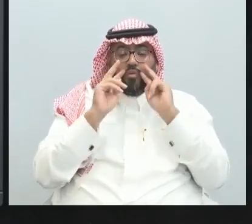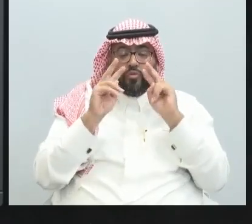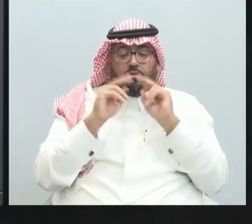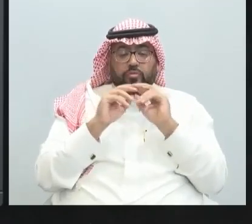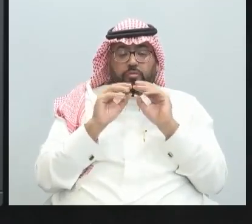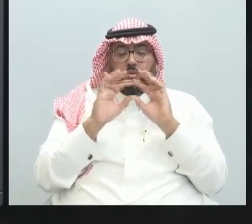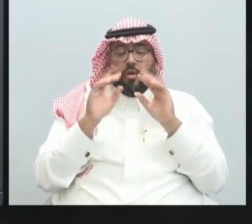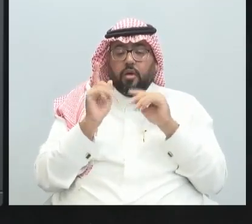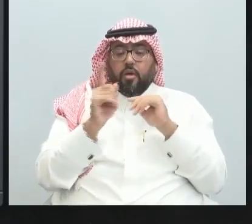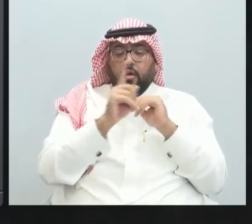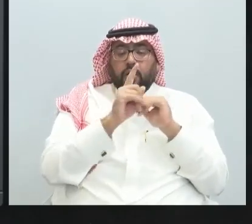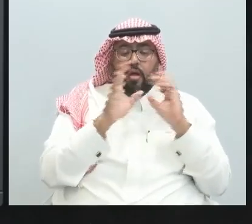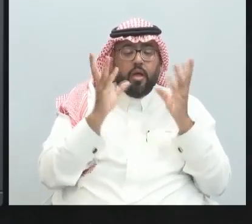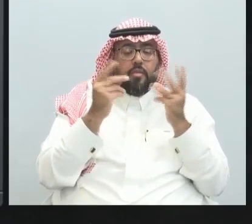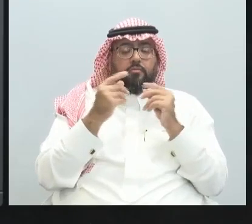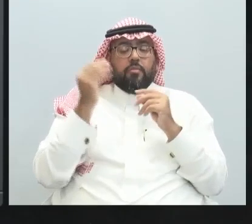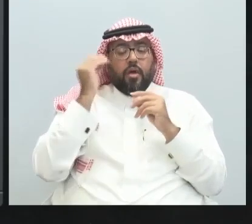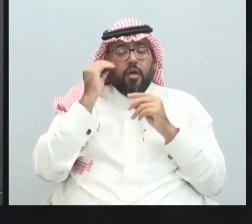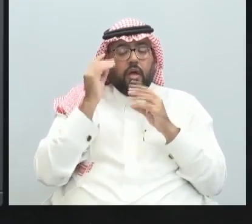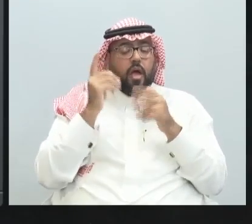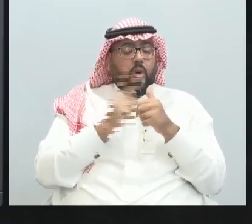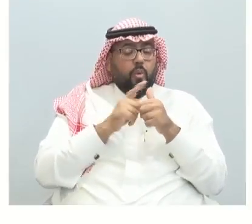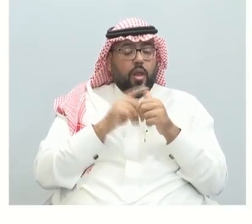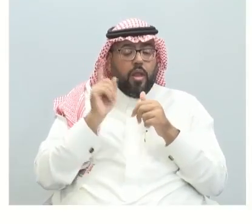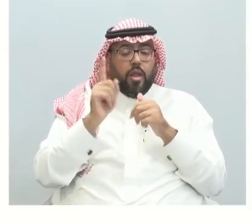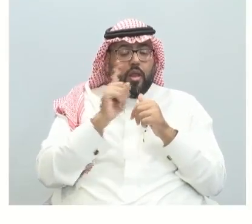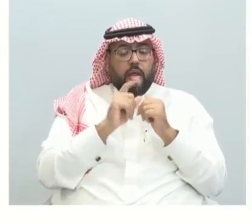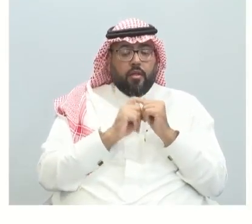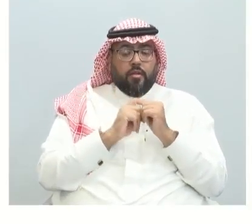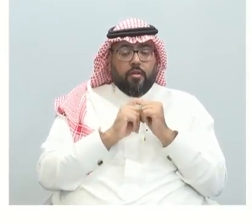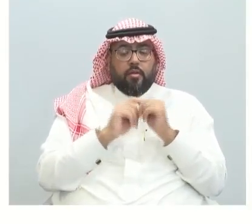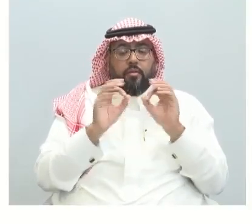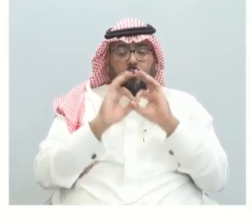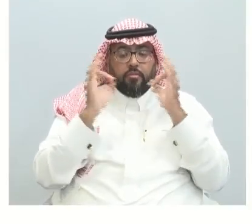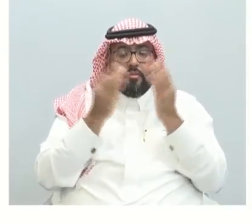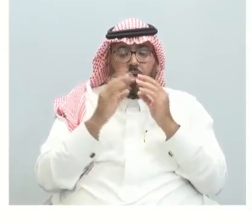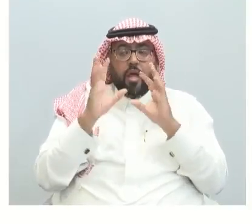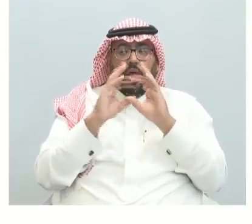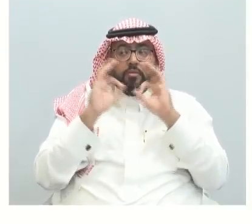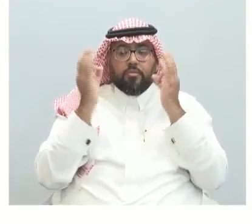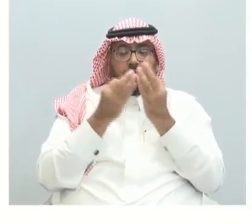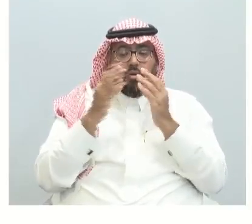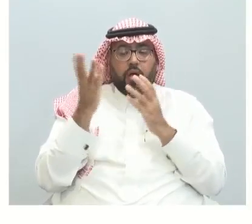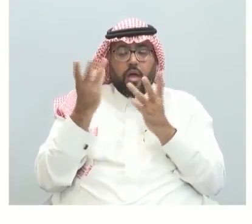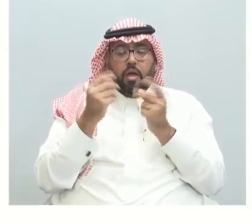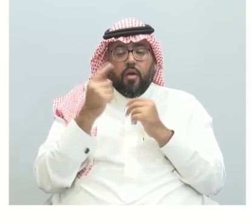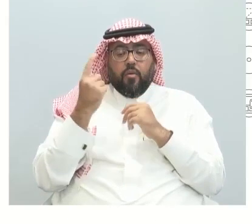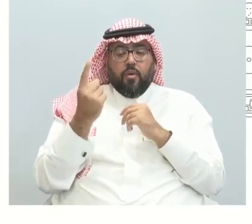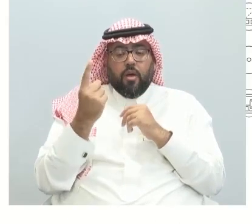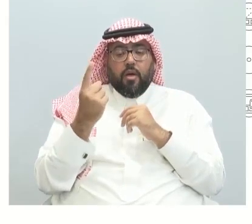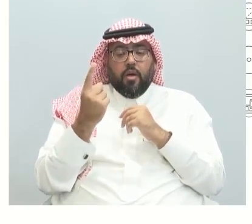عدد من الجزرات اريد ان اعدها اولا الكل كم عددها واحد